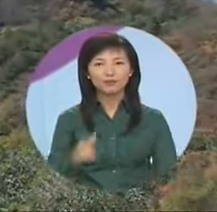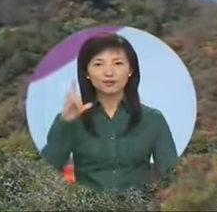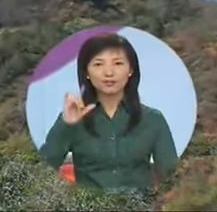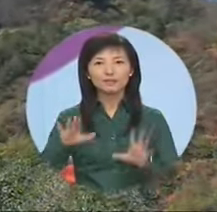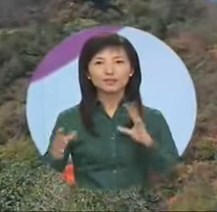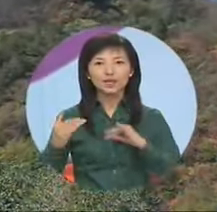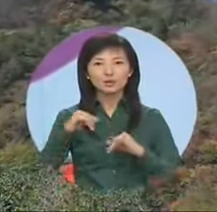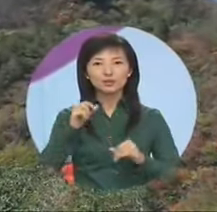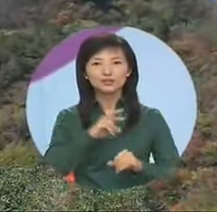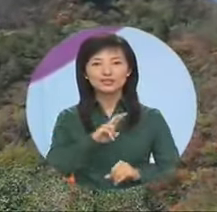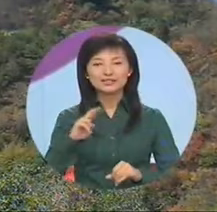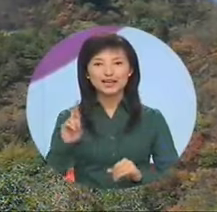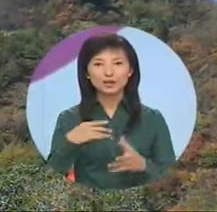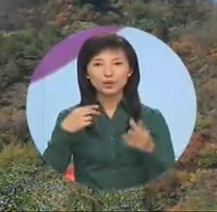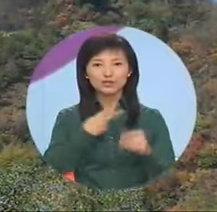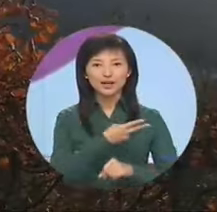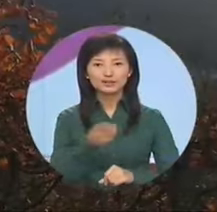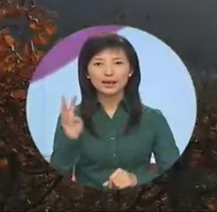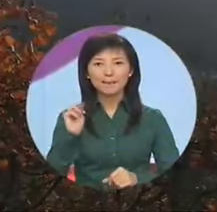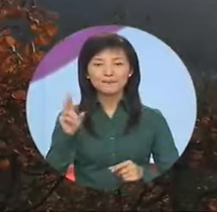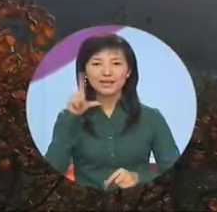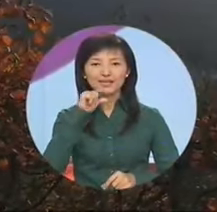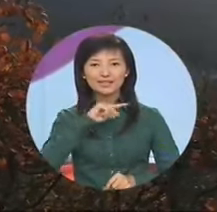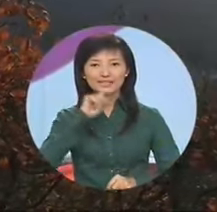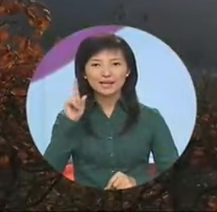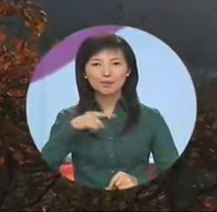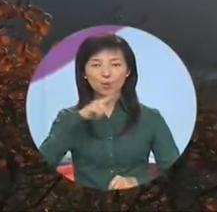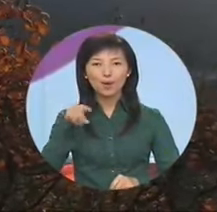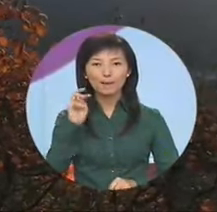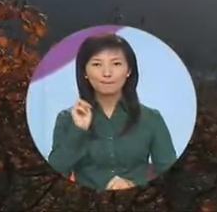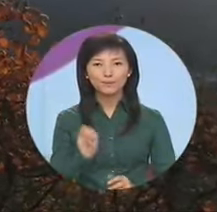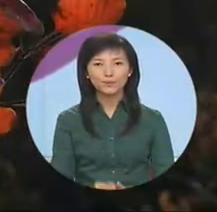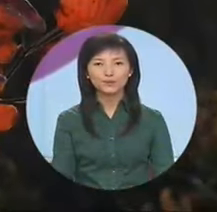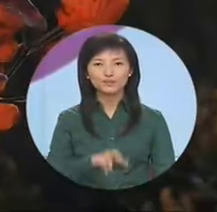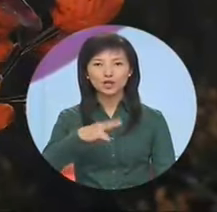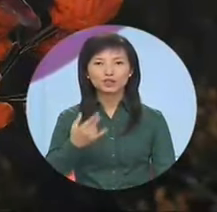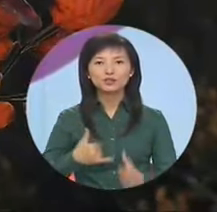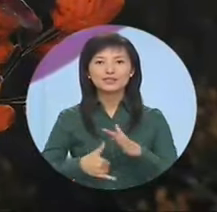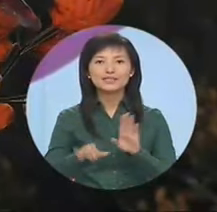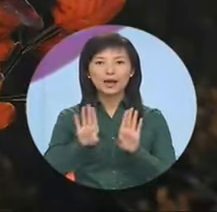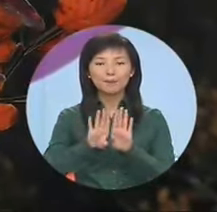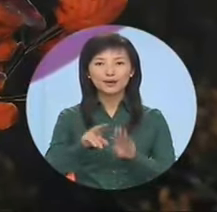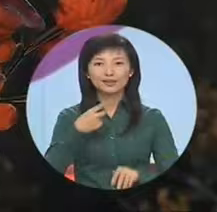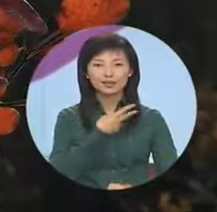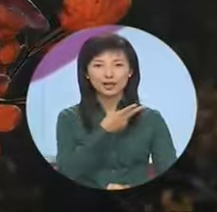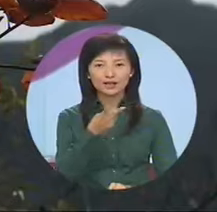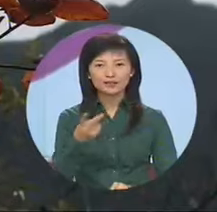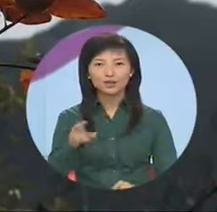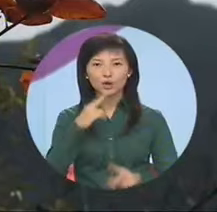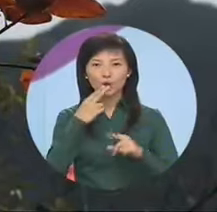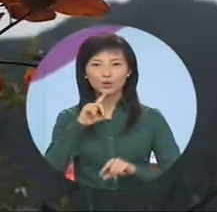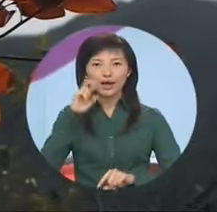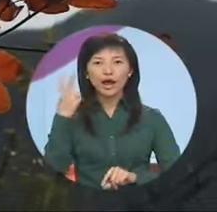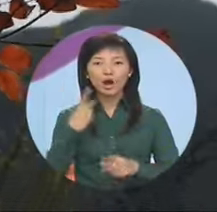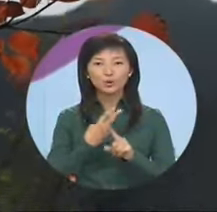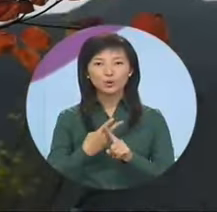田峪、龙庆峡等处红叶观赏面积都在千亩甚至是万亩。只要您走出家门，就可以欣赏霜叶红于